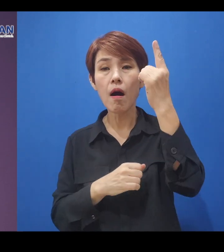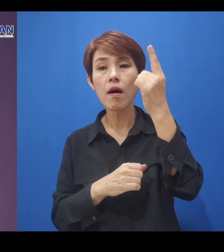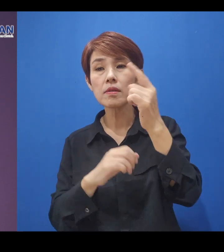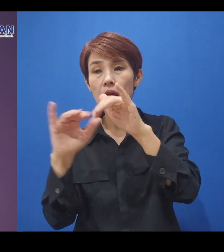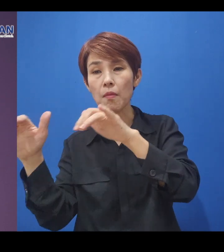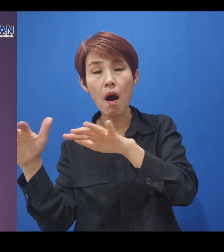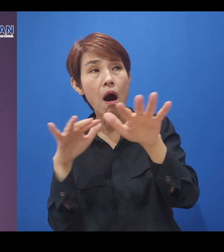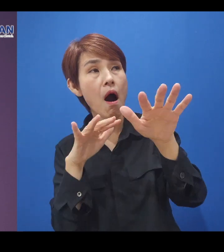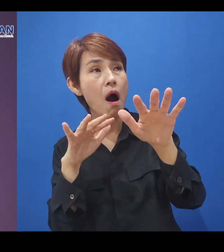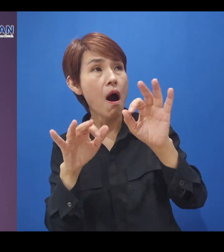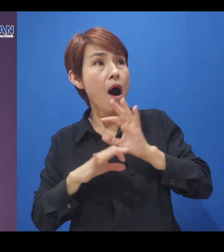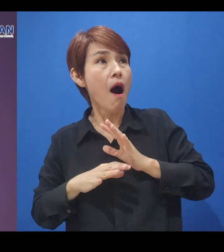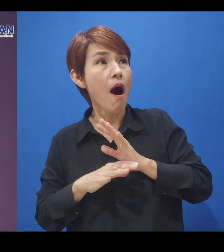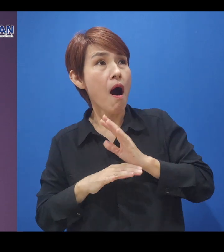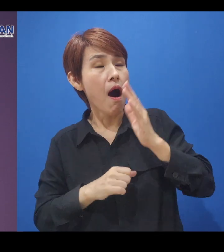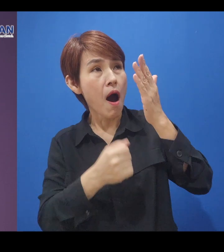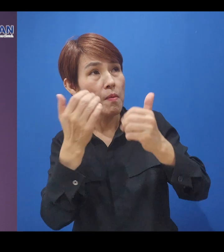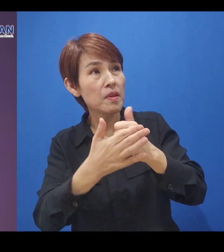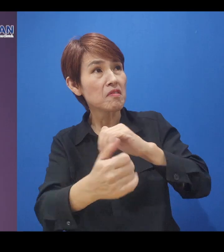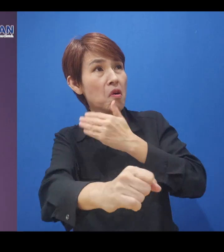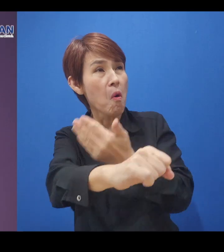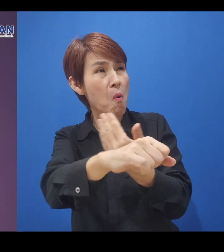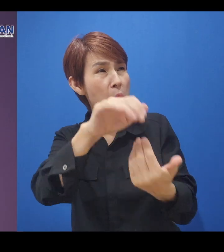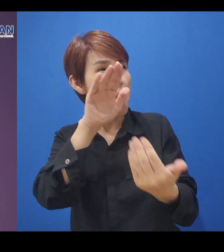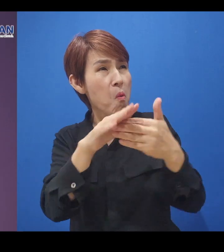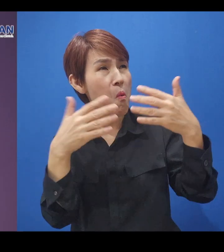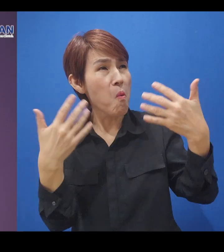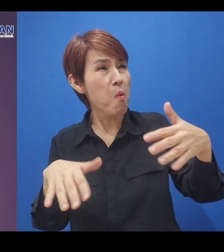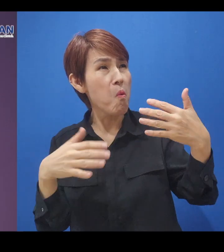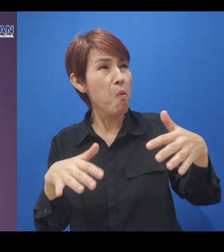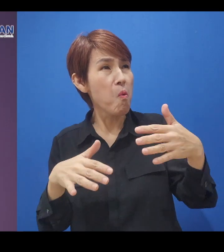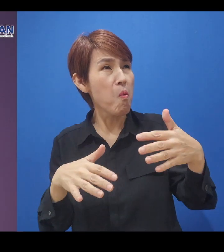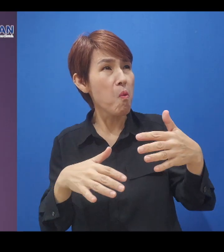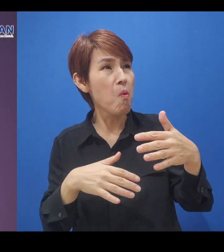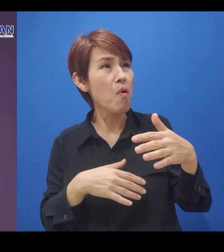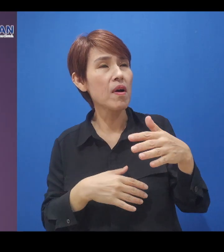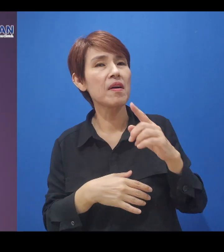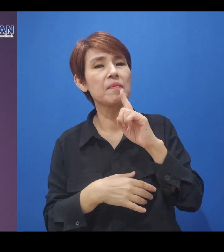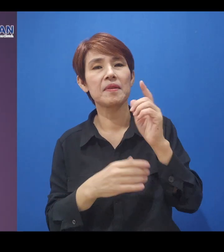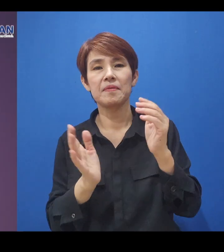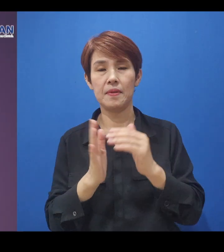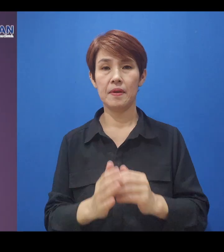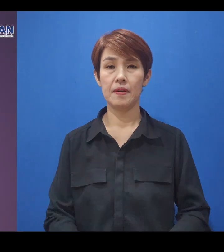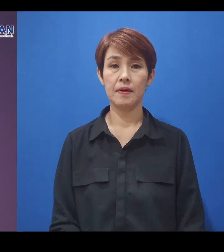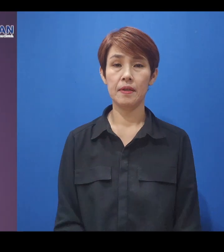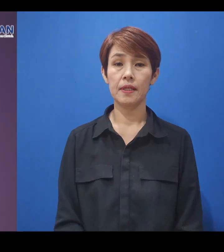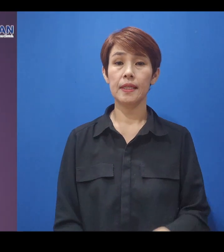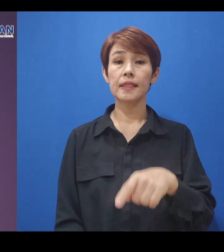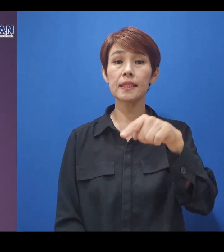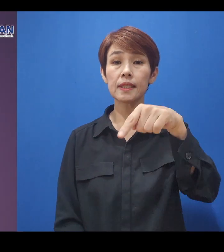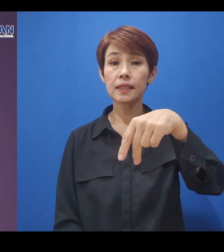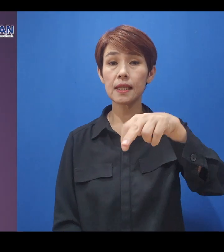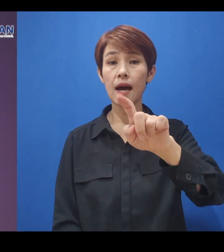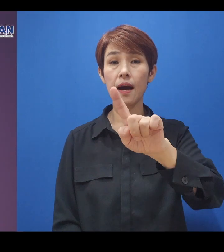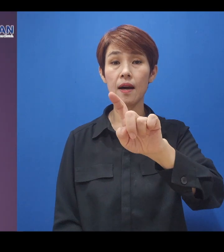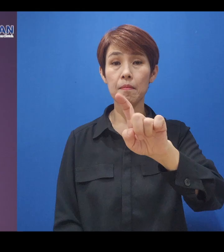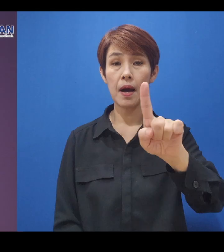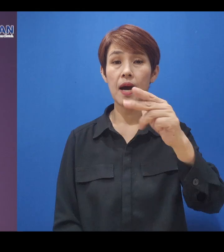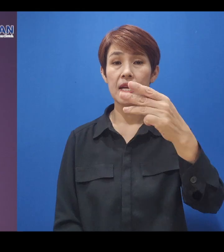능력이다 말했습니다. 그런데 하나님이 그 성에 하나님의 종 빌립을